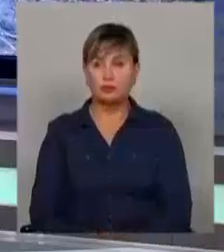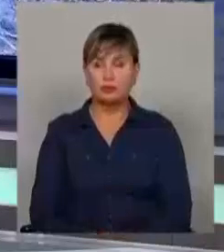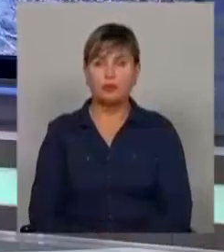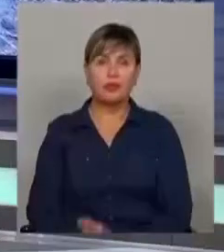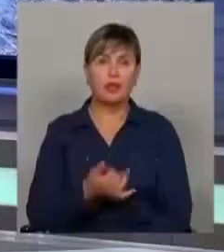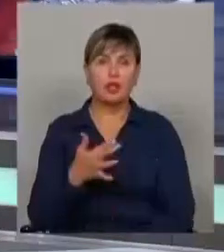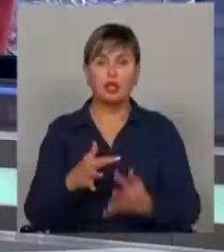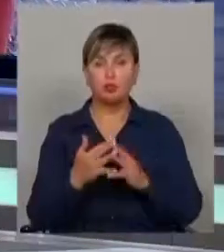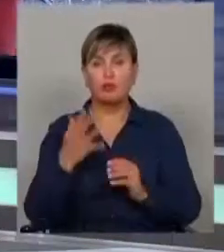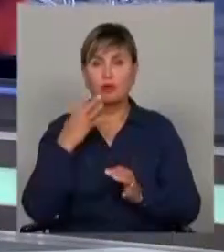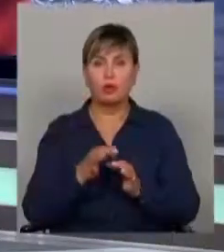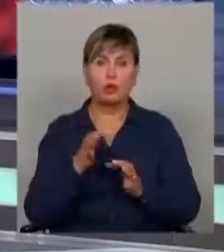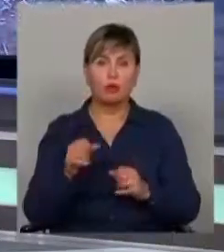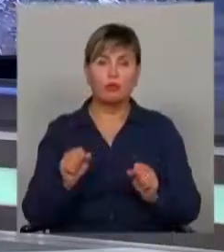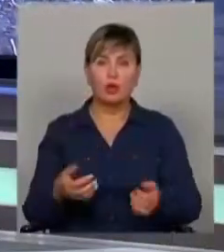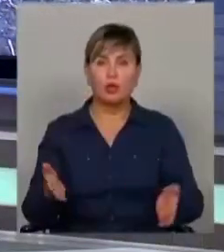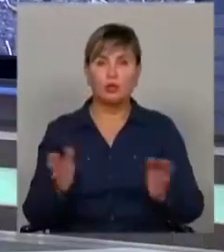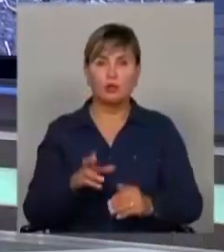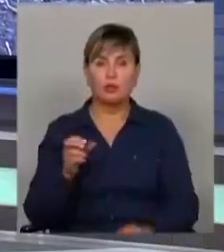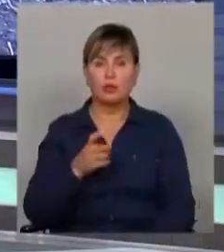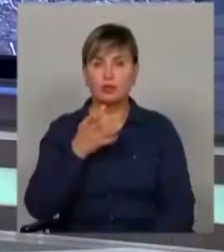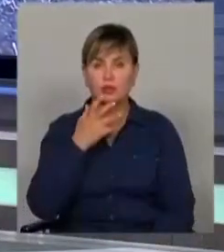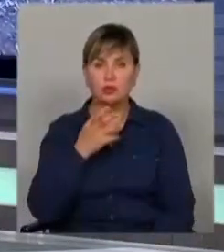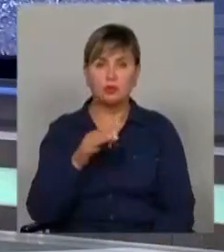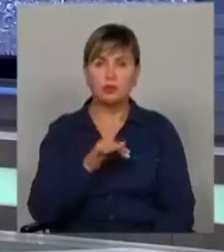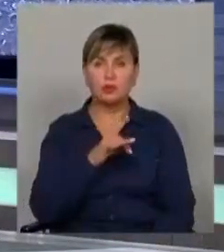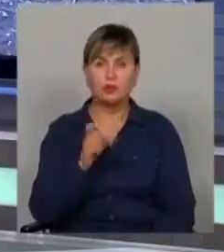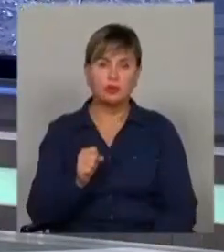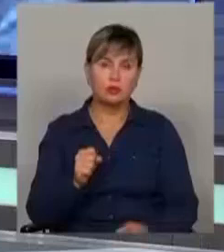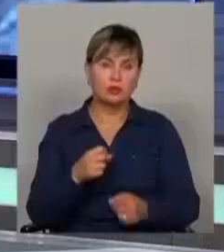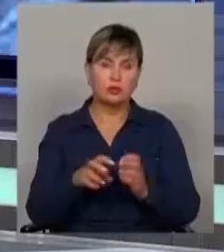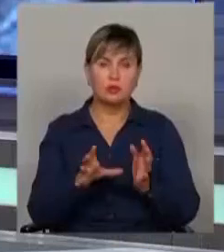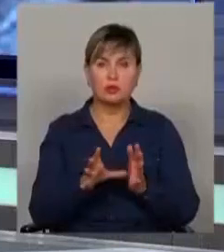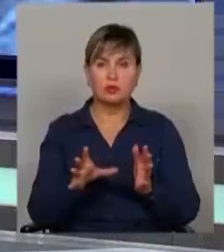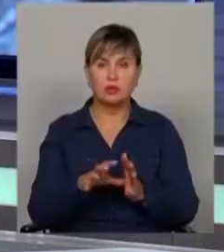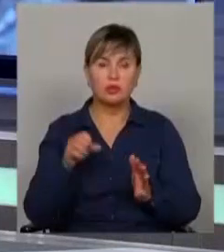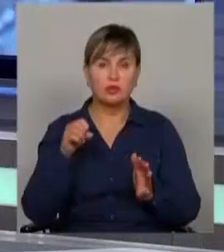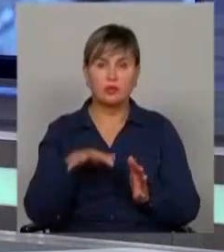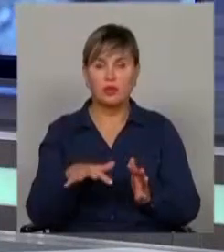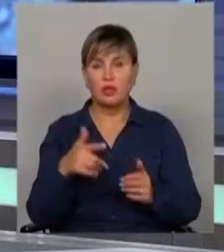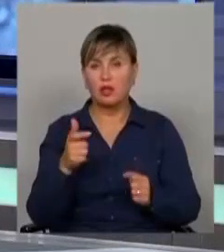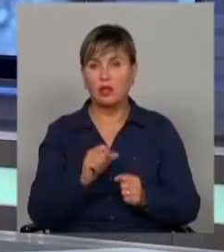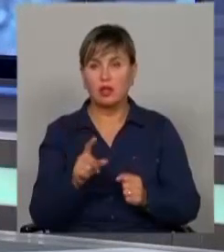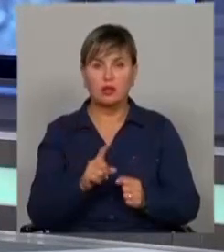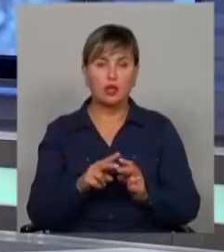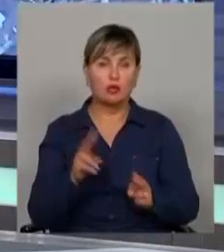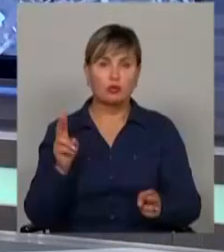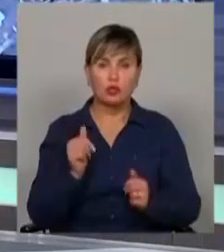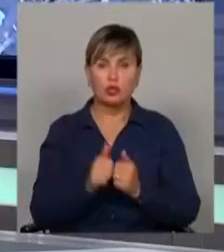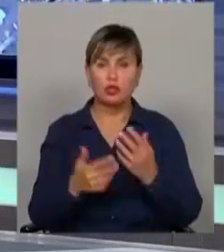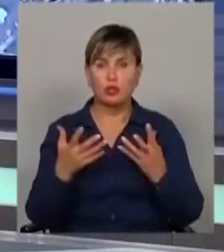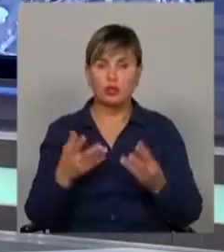Несколько сел в Алматинской области могут остаться без тепла из-за перебоев с электричеством. Свет, а вместе с ним и газовый котел отключаются